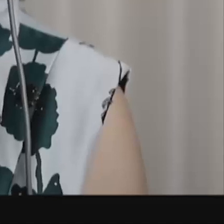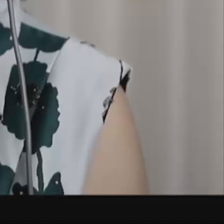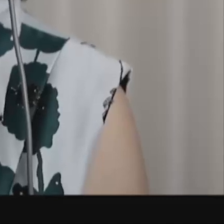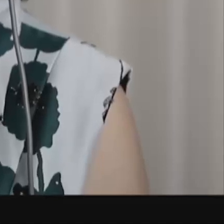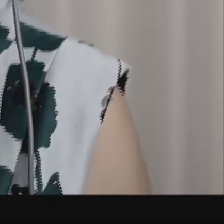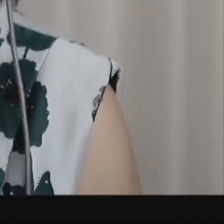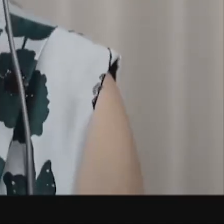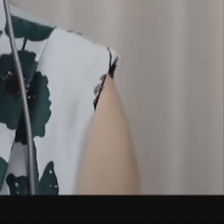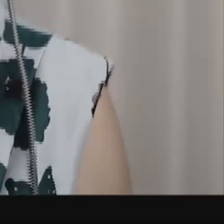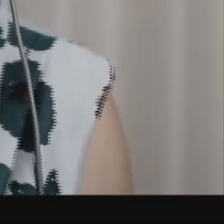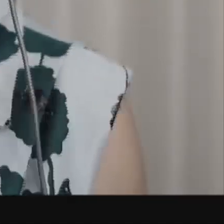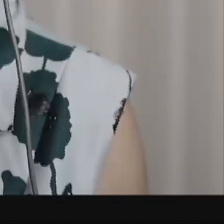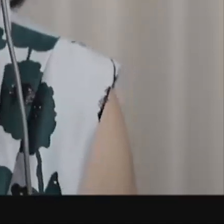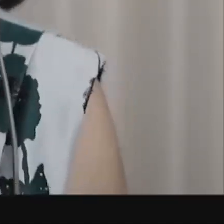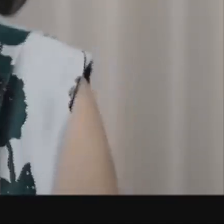harus